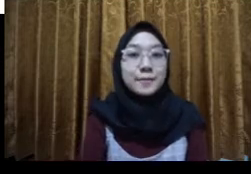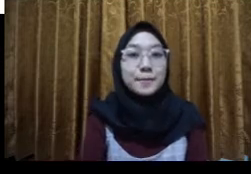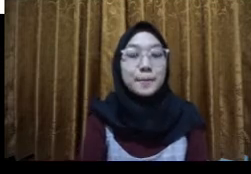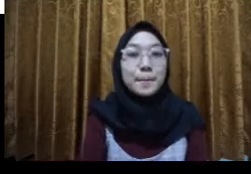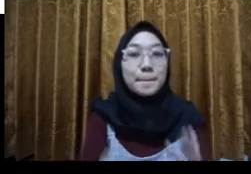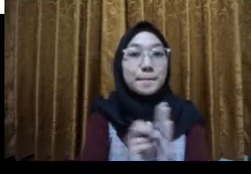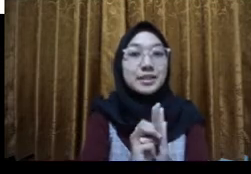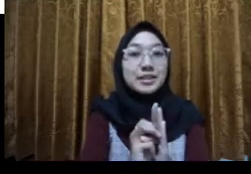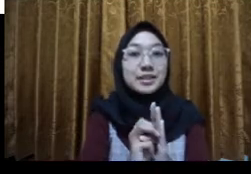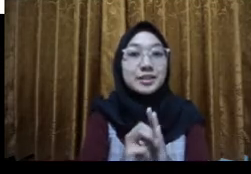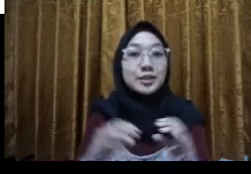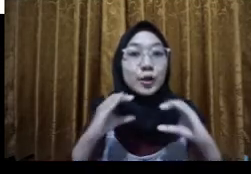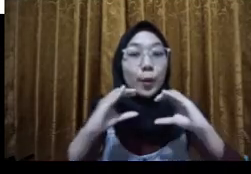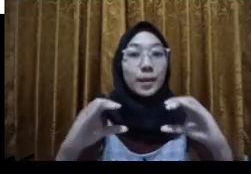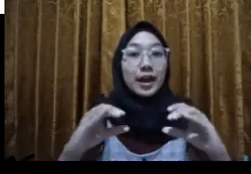bit.